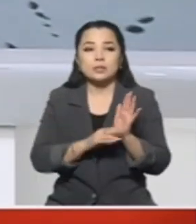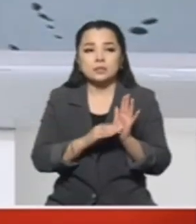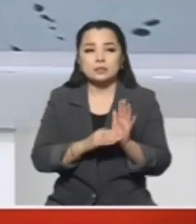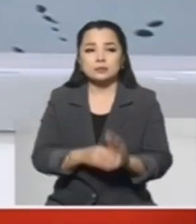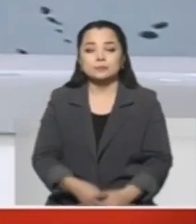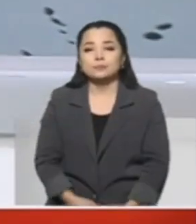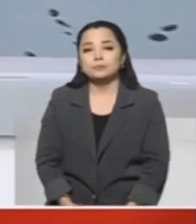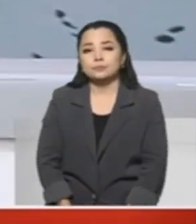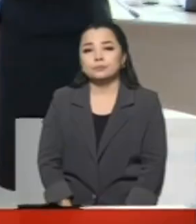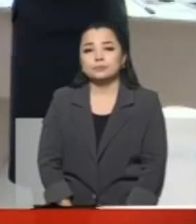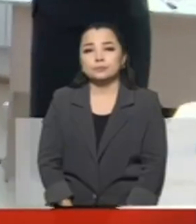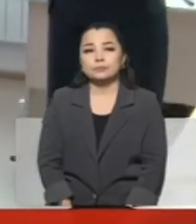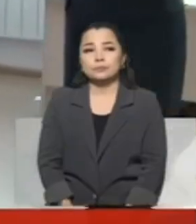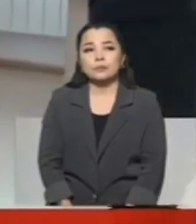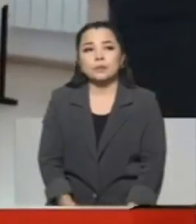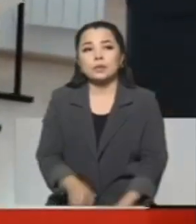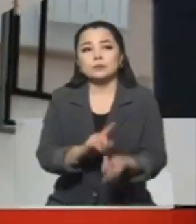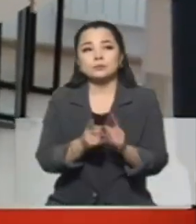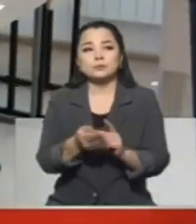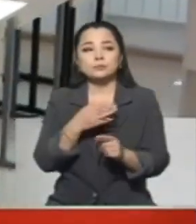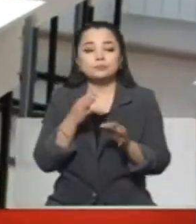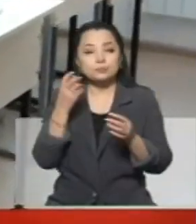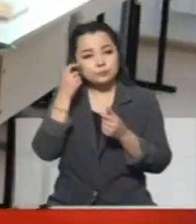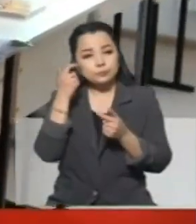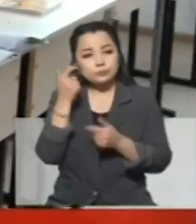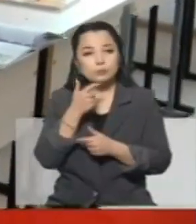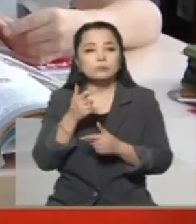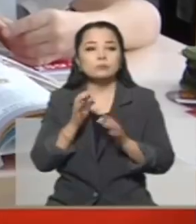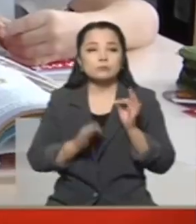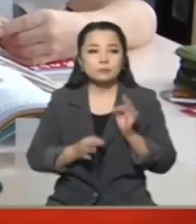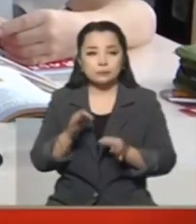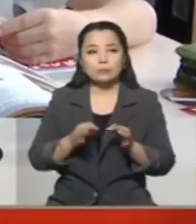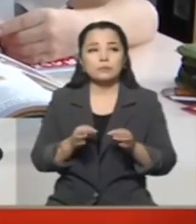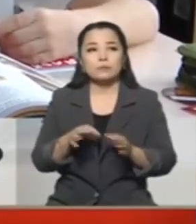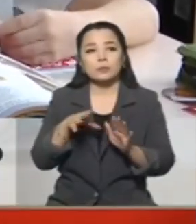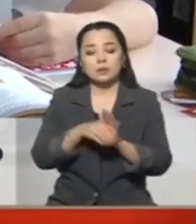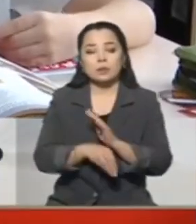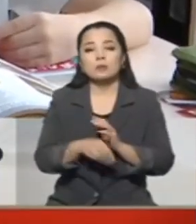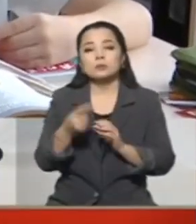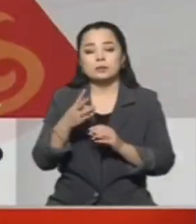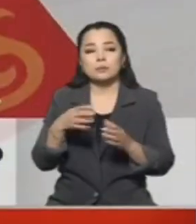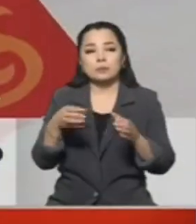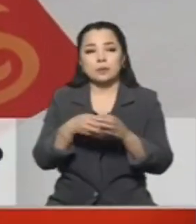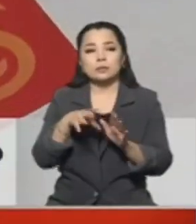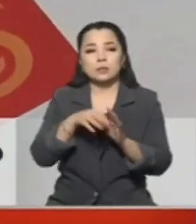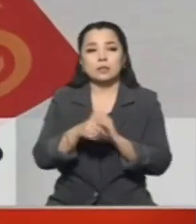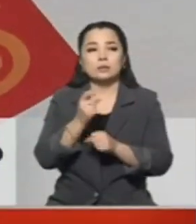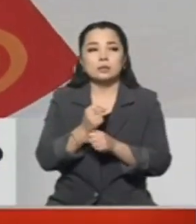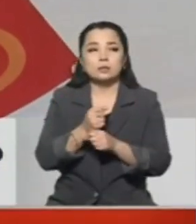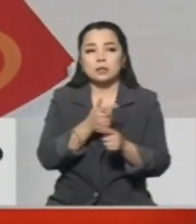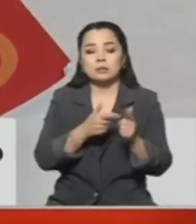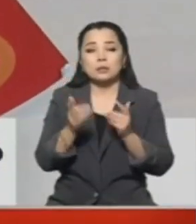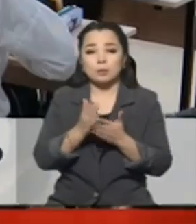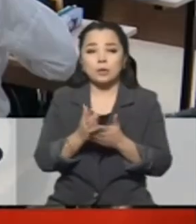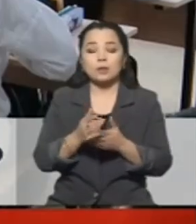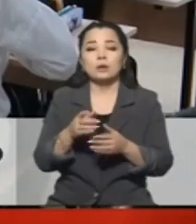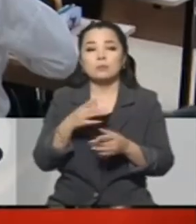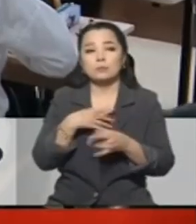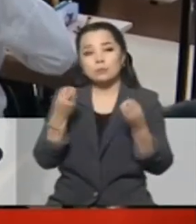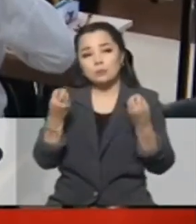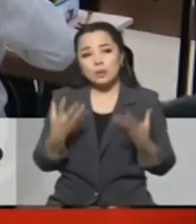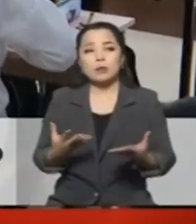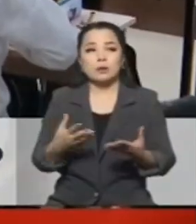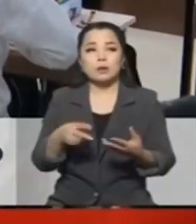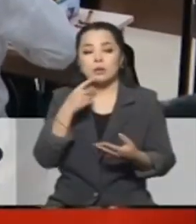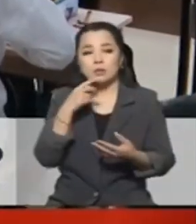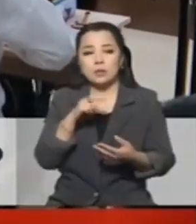тарқатады. Өзгертілген білім стандартында кейбір пәндерді біріктіру, ал бірнеше пәнді кіріктіріп оқыту көзделген. Ал көркем еңбек пәні